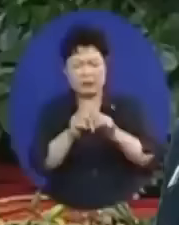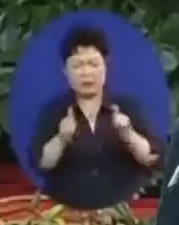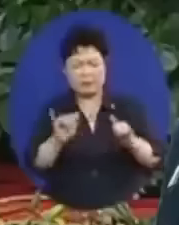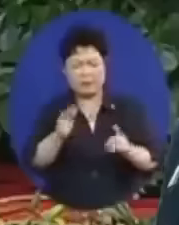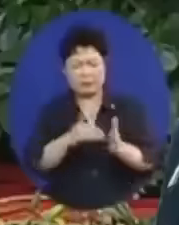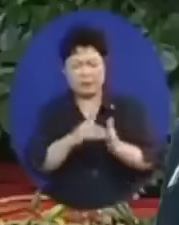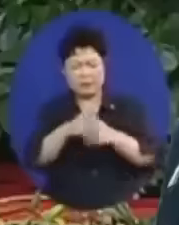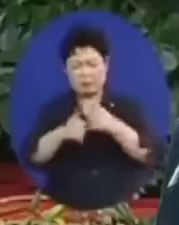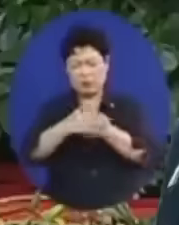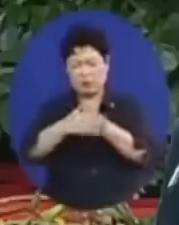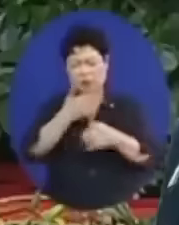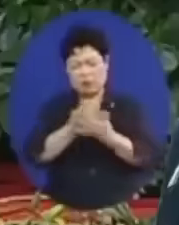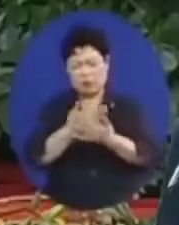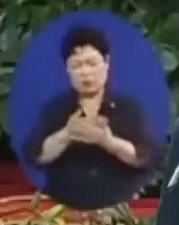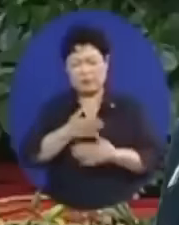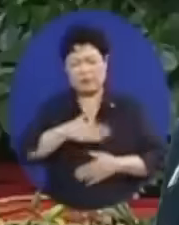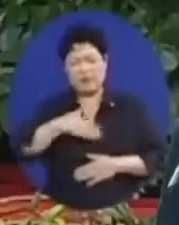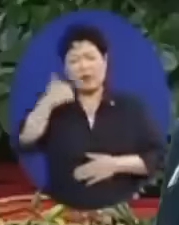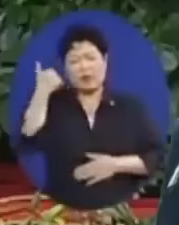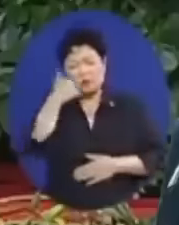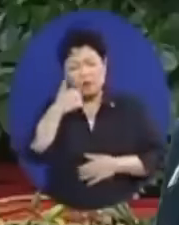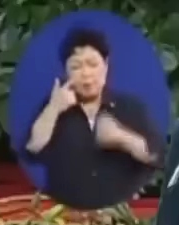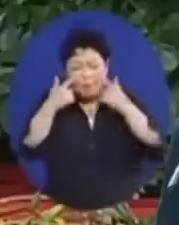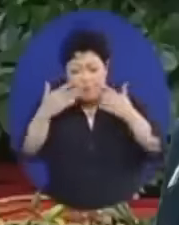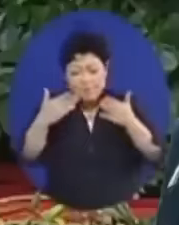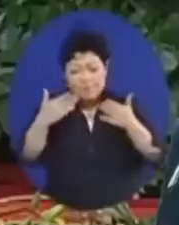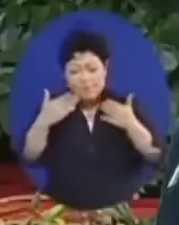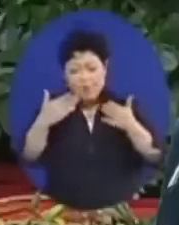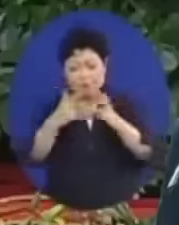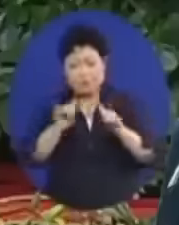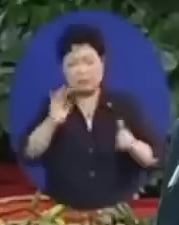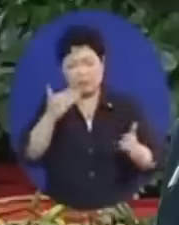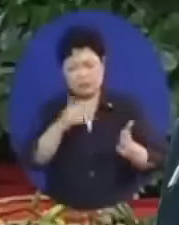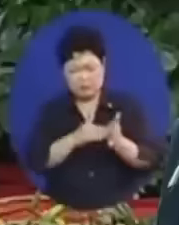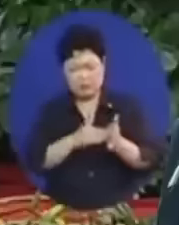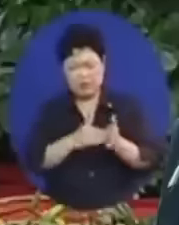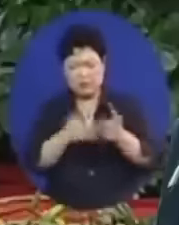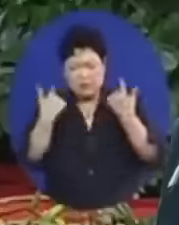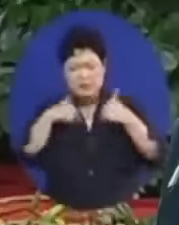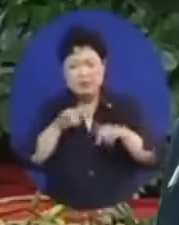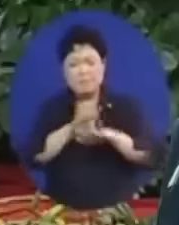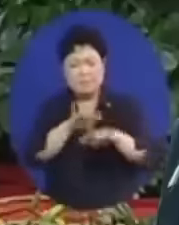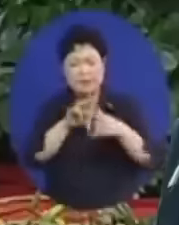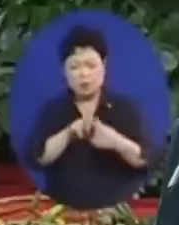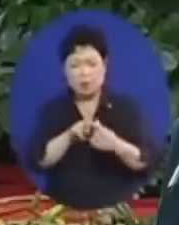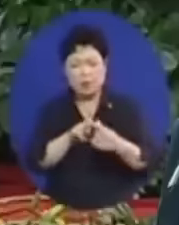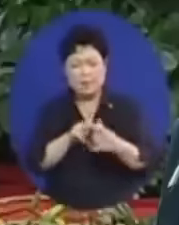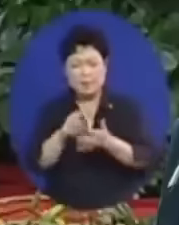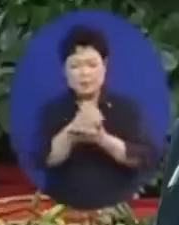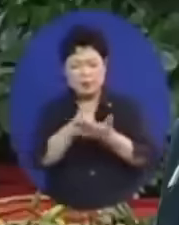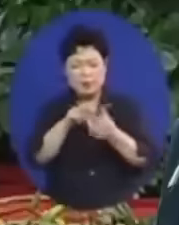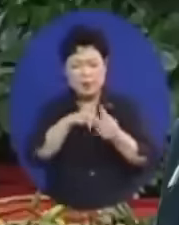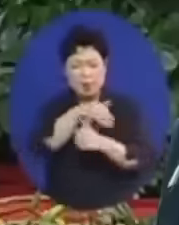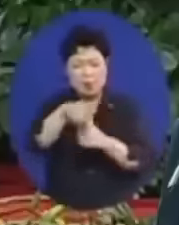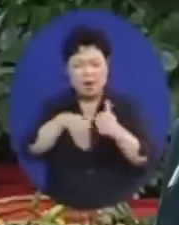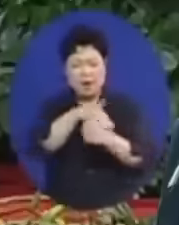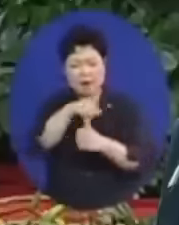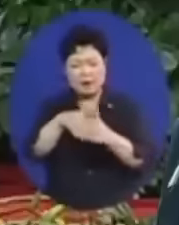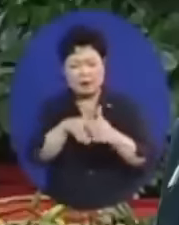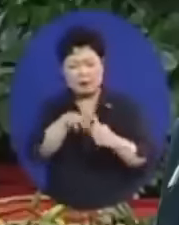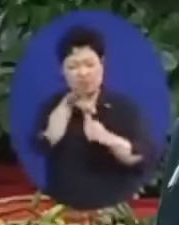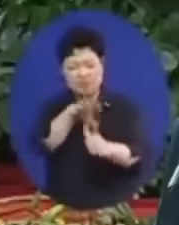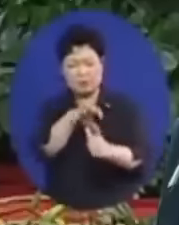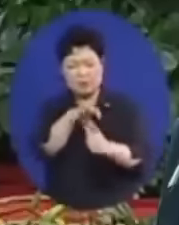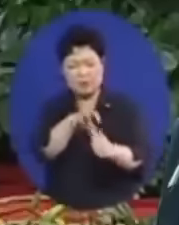아버지 도와주셔서 정체성이 분명한 사람이 되어서 늘 마귀와 운명과 환경을